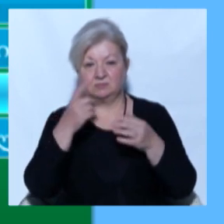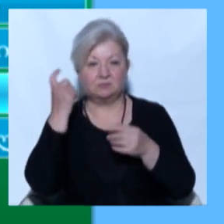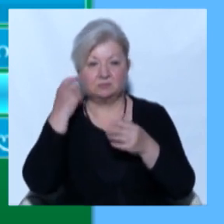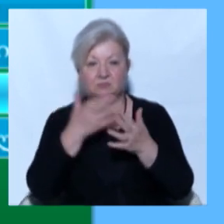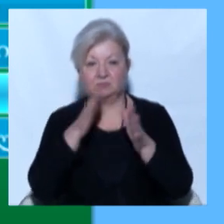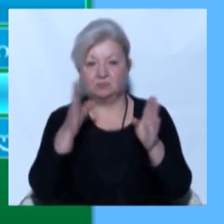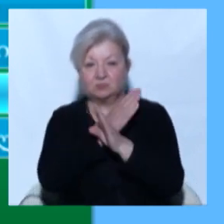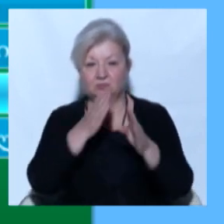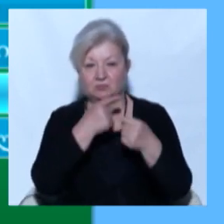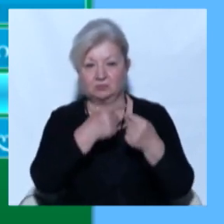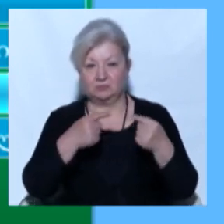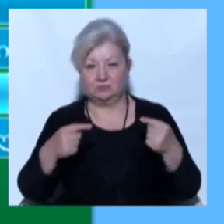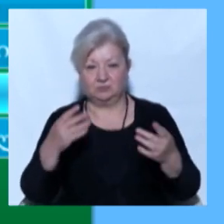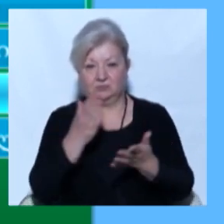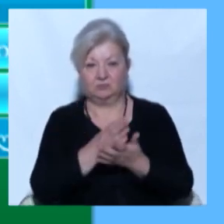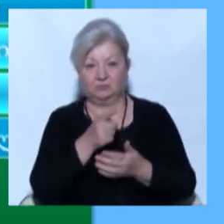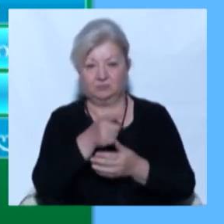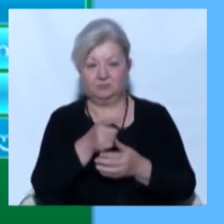მაგალითად, ნელი ანდანტე,